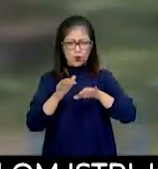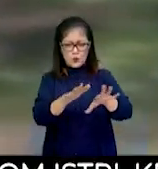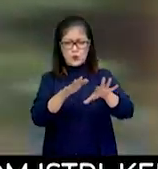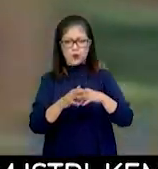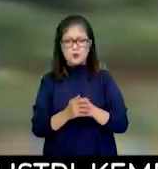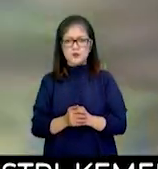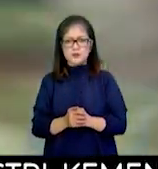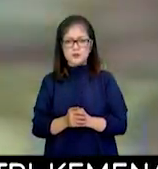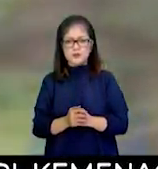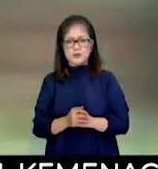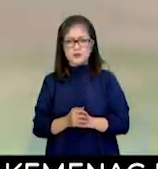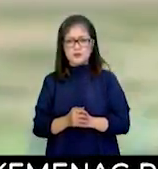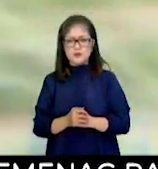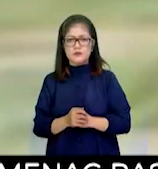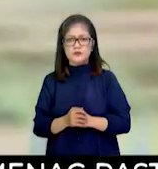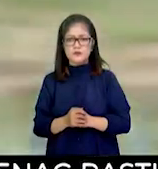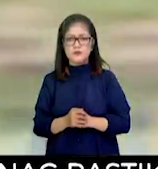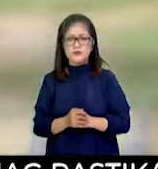Hancur rumah, lihat tuh guys.